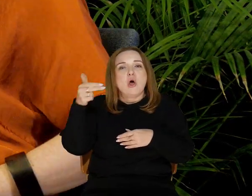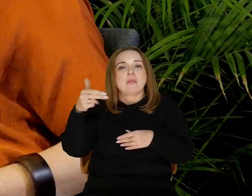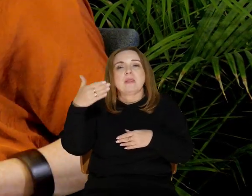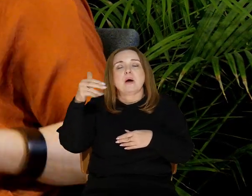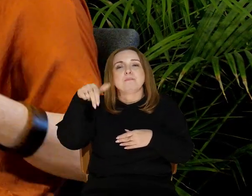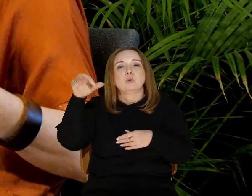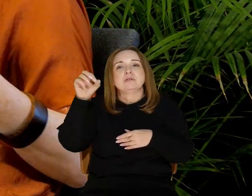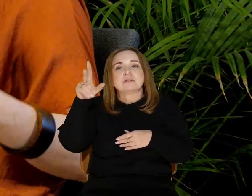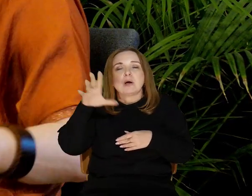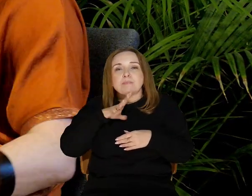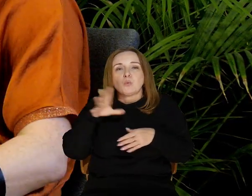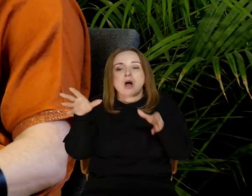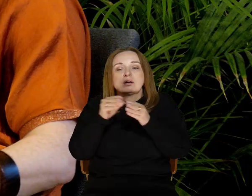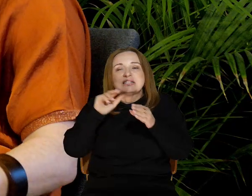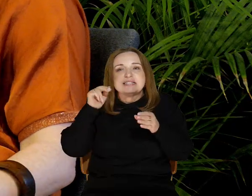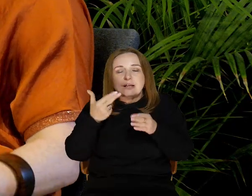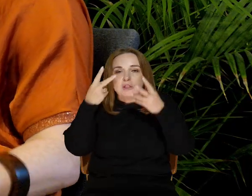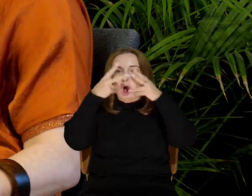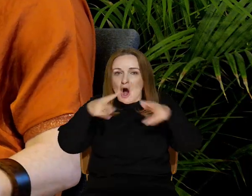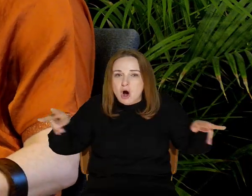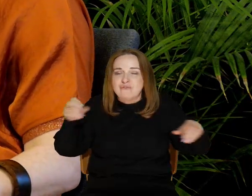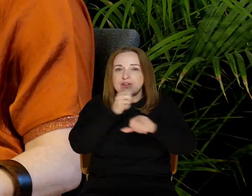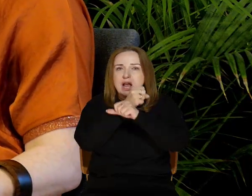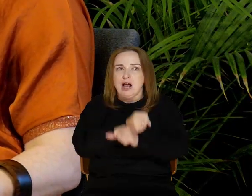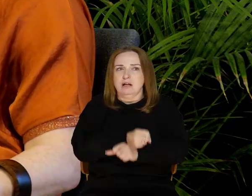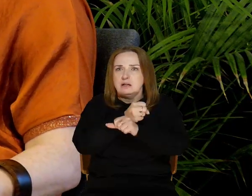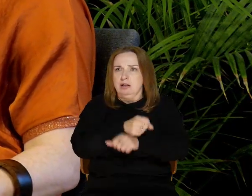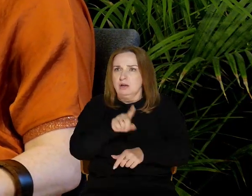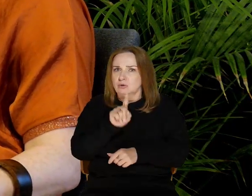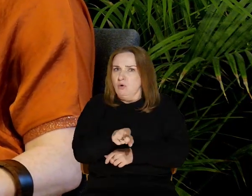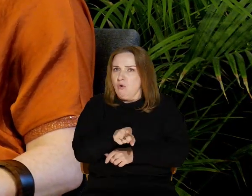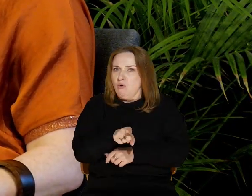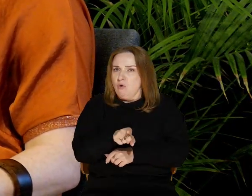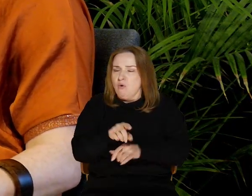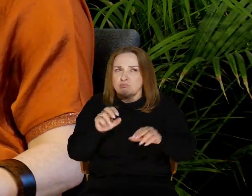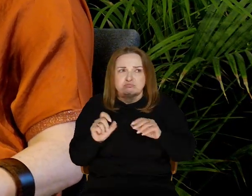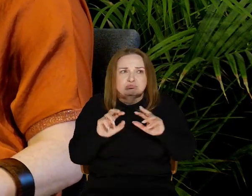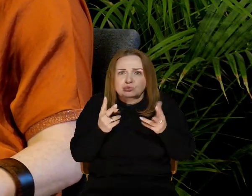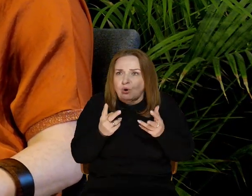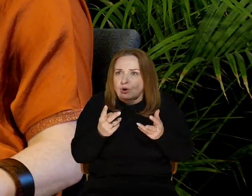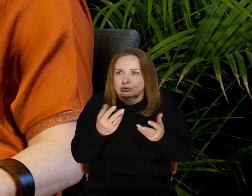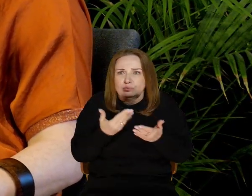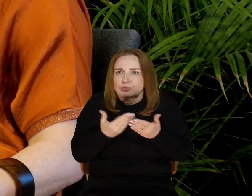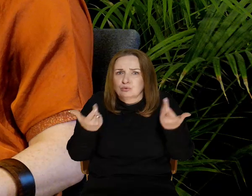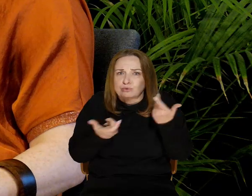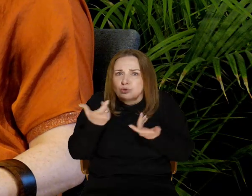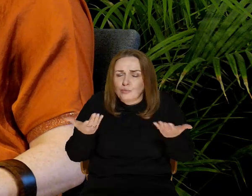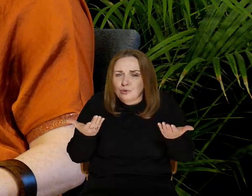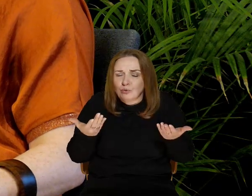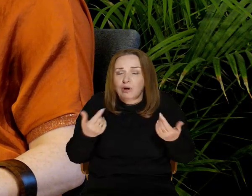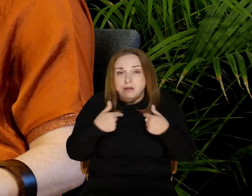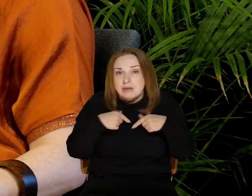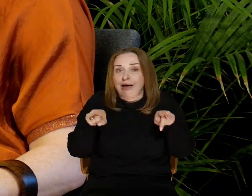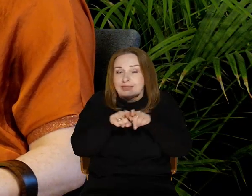Auschwitz ostatnio, że jakby coś się tutaj nie do końca tak, jak powinno, wydarzyło. Pamiętam swój